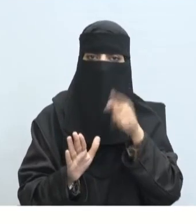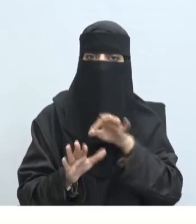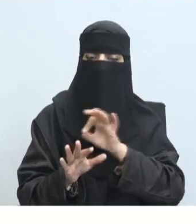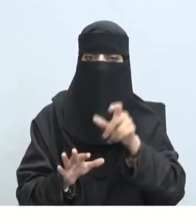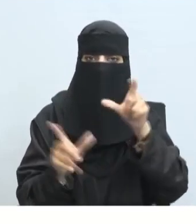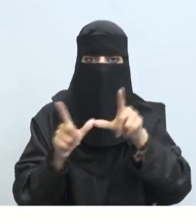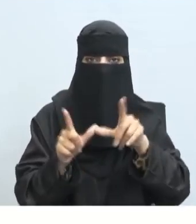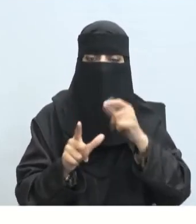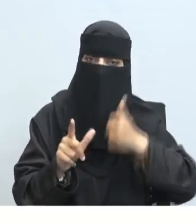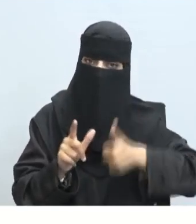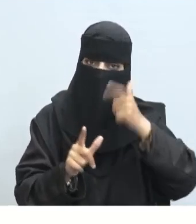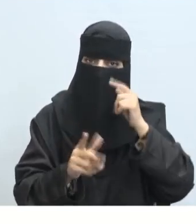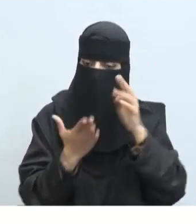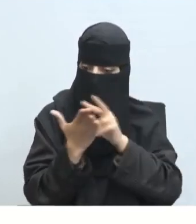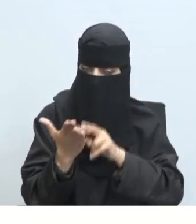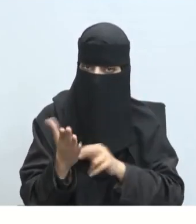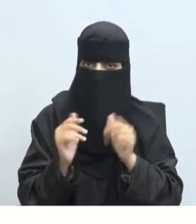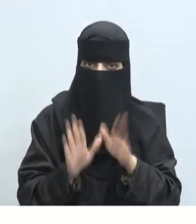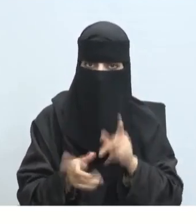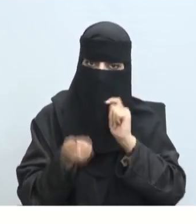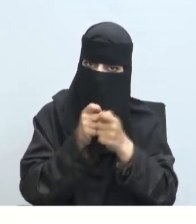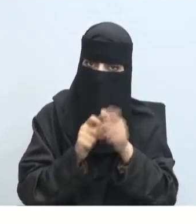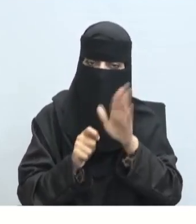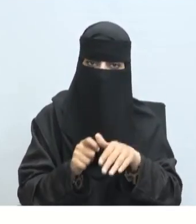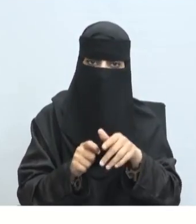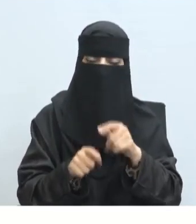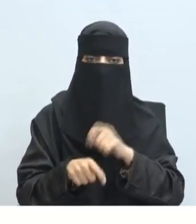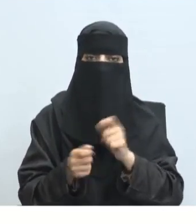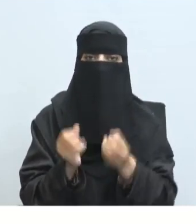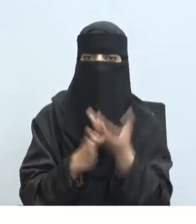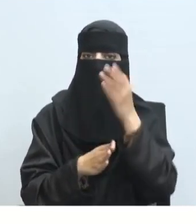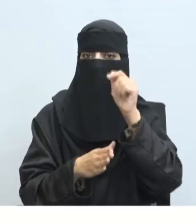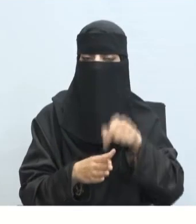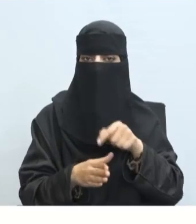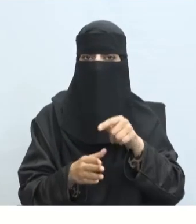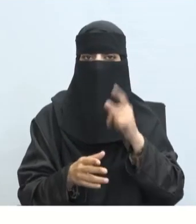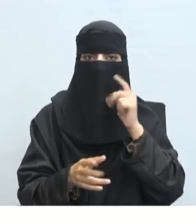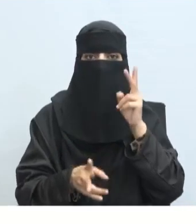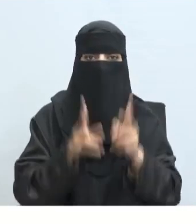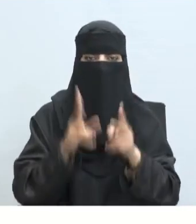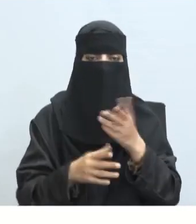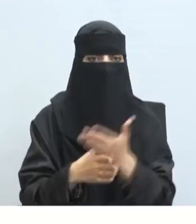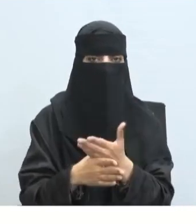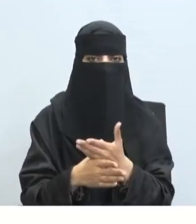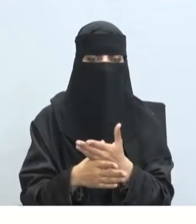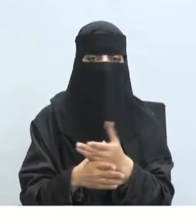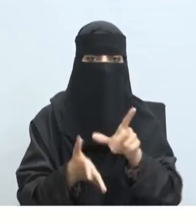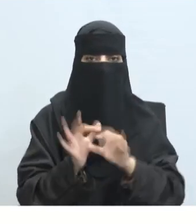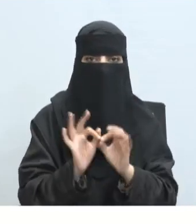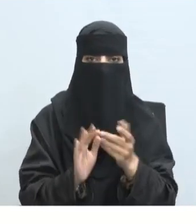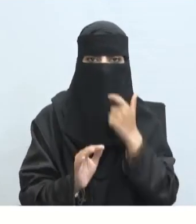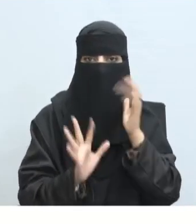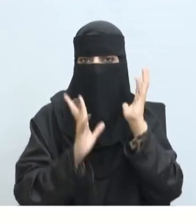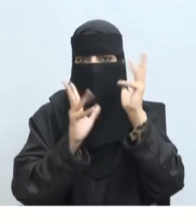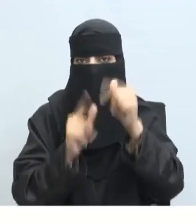لدى اللجنه قدره على دراسه الطلبات وتغييره قد يحدث تغير خصوصا فعاليات التي تكون التخطيط لها على